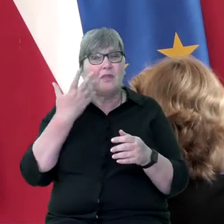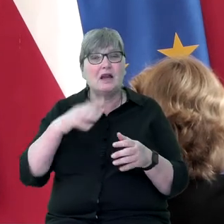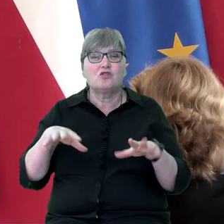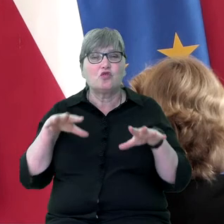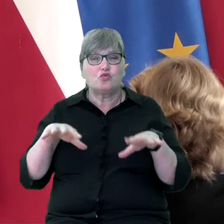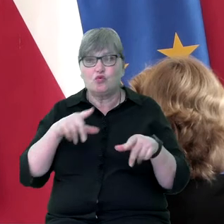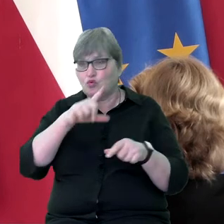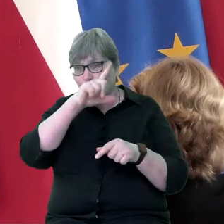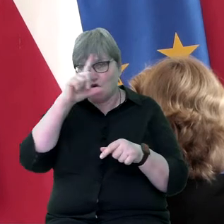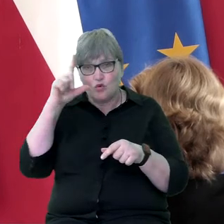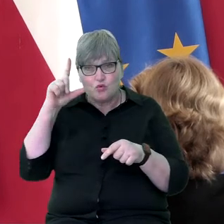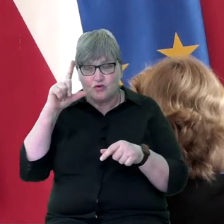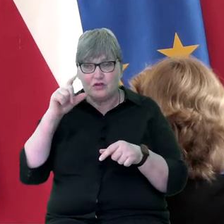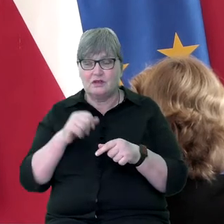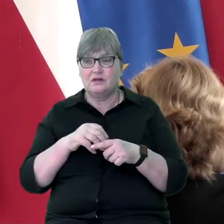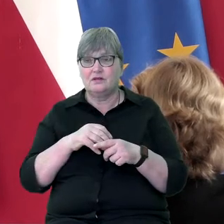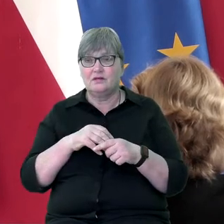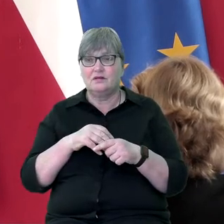pewne programowe